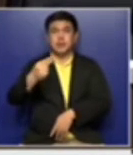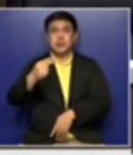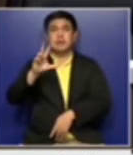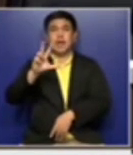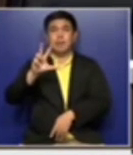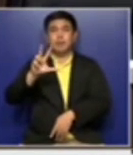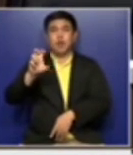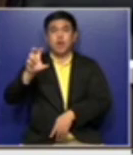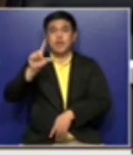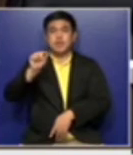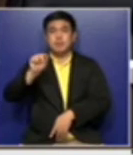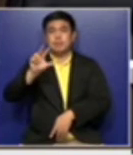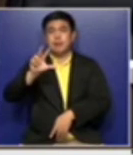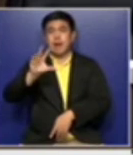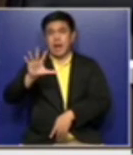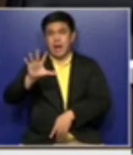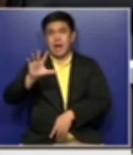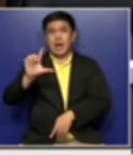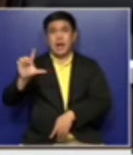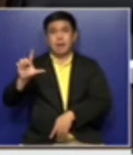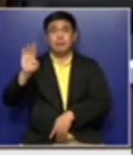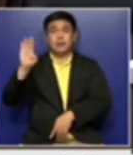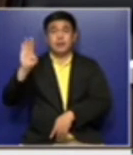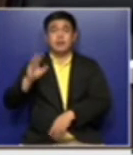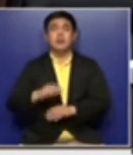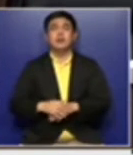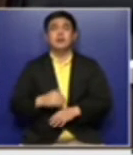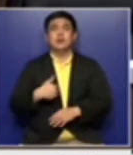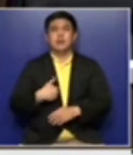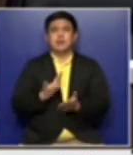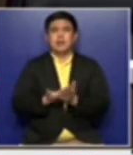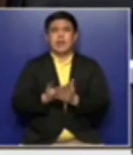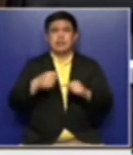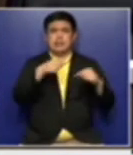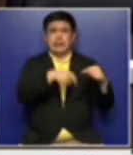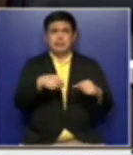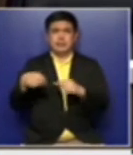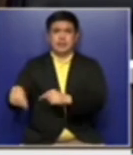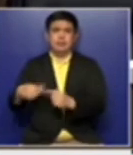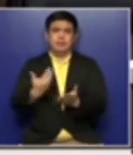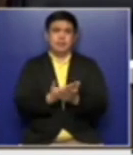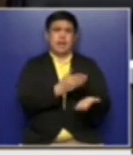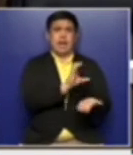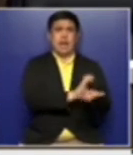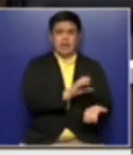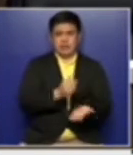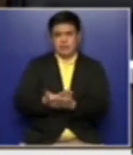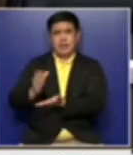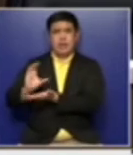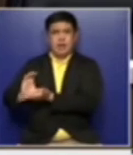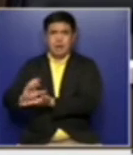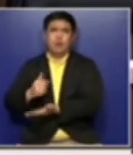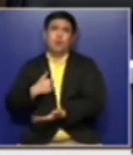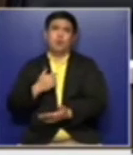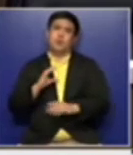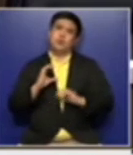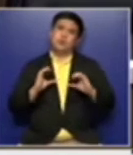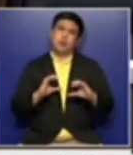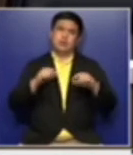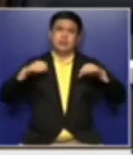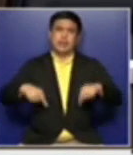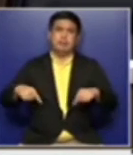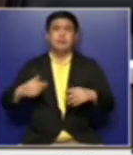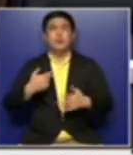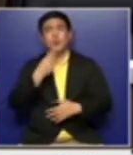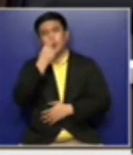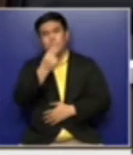40,325 ล้านบาทซึ่งถือว่าเป็นการตั้งงบประมาณที่ซ้ำซ้อนเพราะว่าเมื่ออาทิตย์ก่อนเราเพิ่งผ่าน